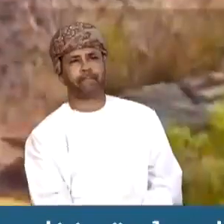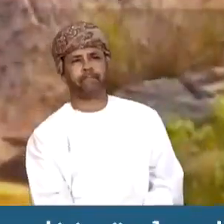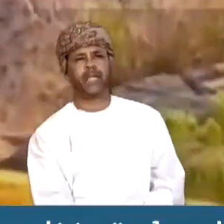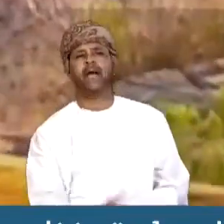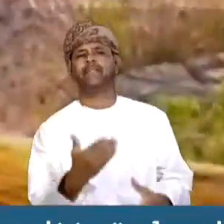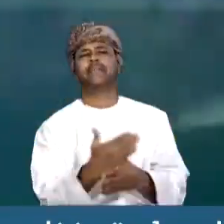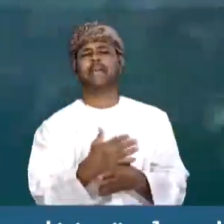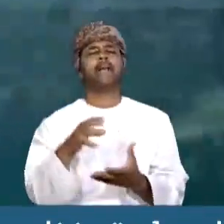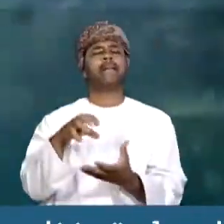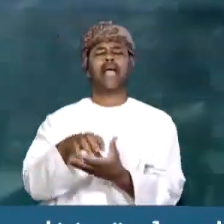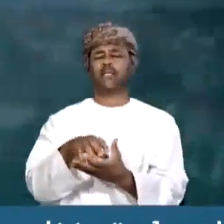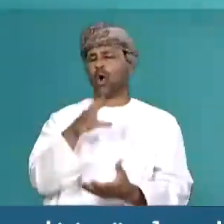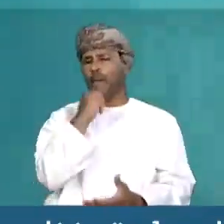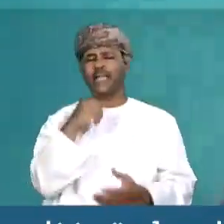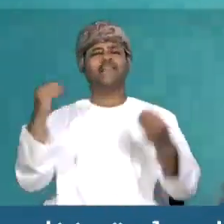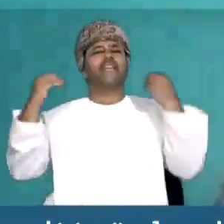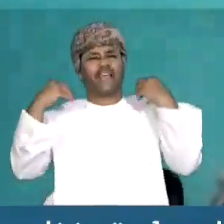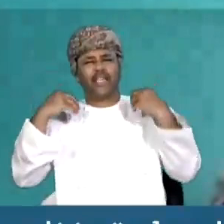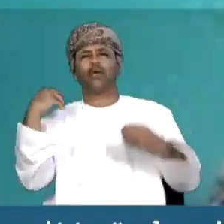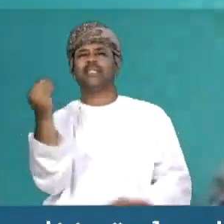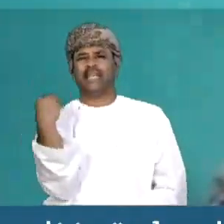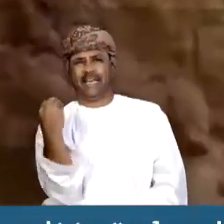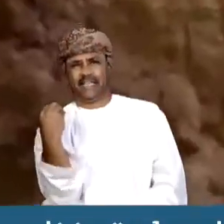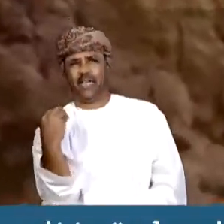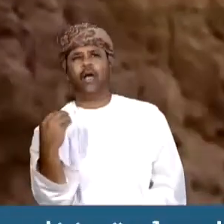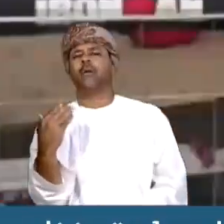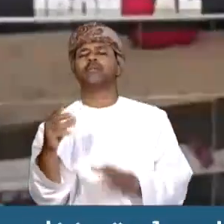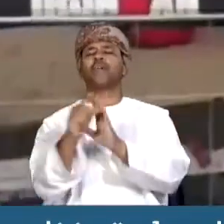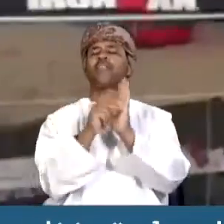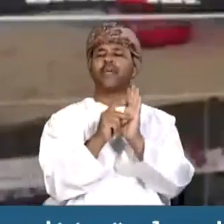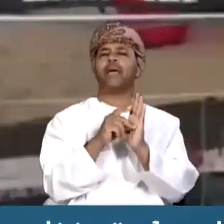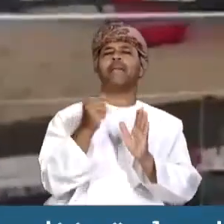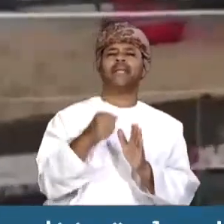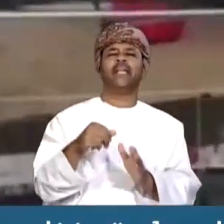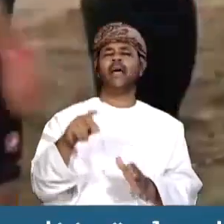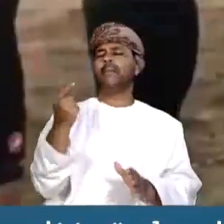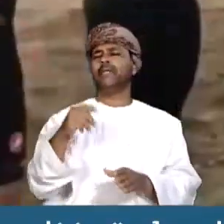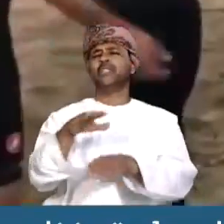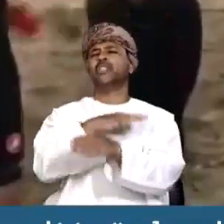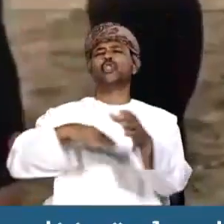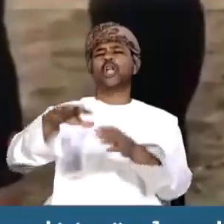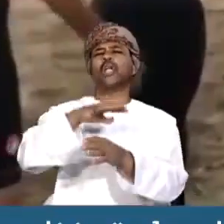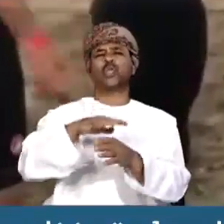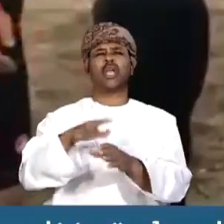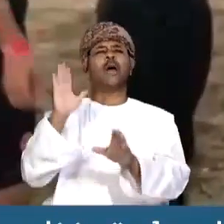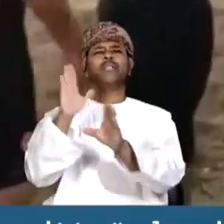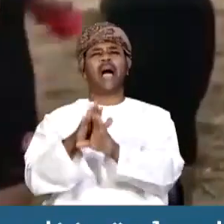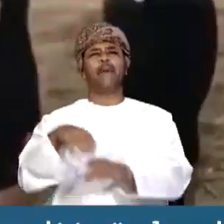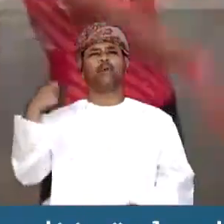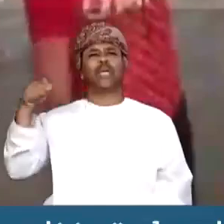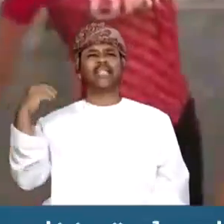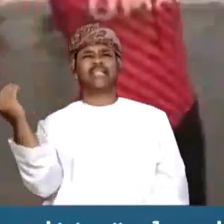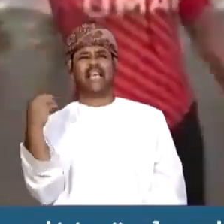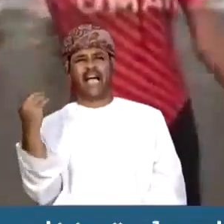تعزيزا لمكانة السلطنة في المجال الرياضي والسياحي، وبتنظيم من ترايثلون الشرق الأوسط وبدعم من وزارة